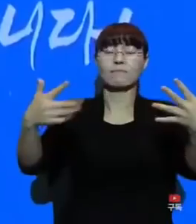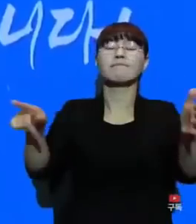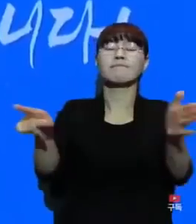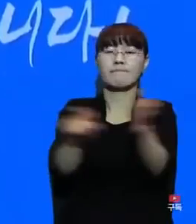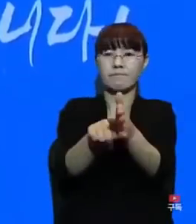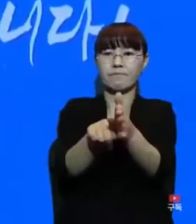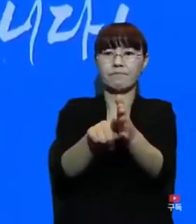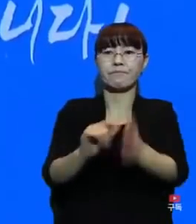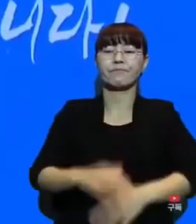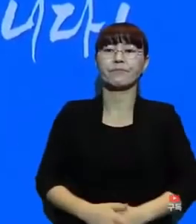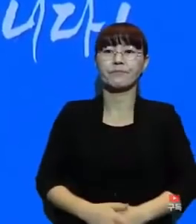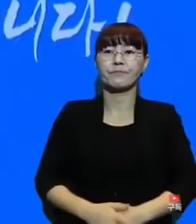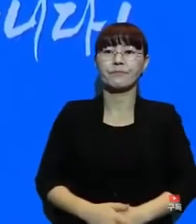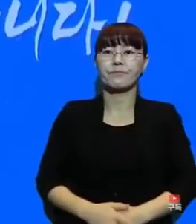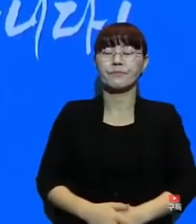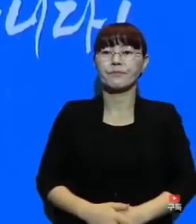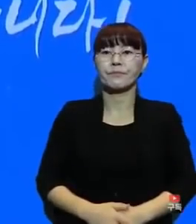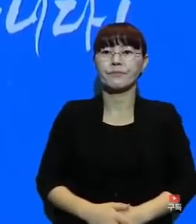드립니다